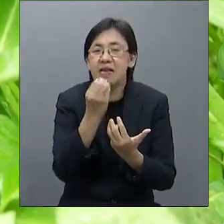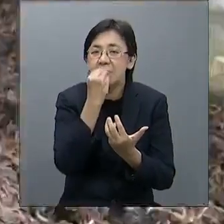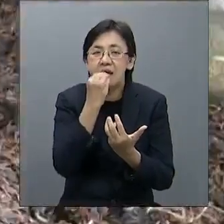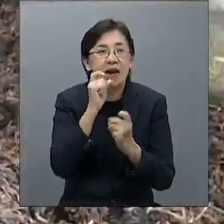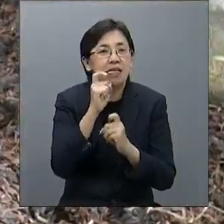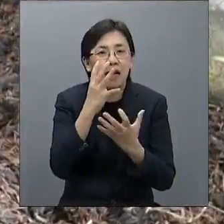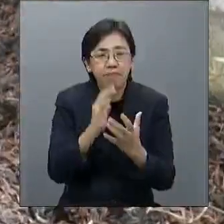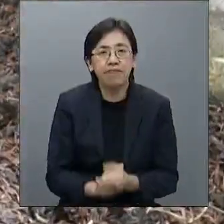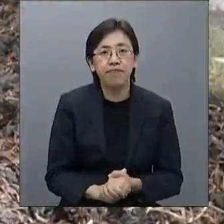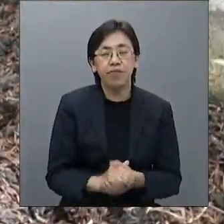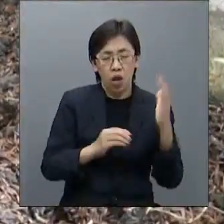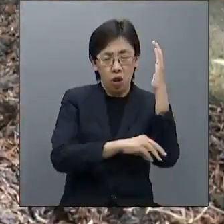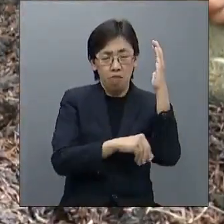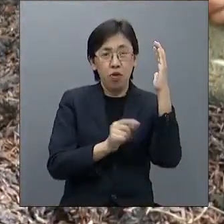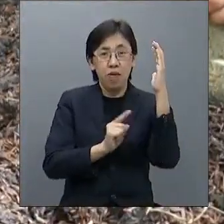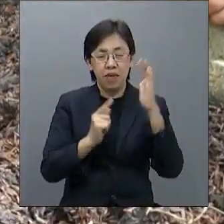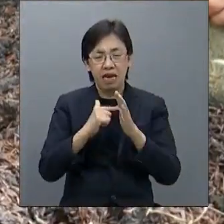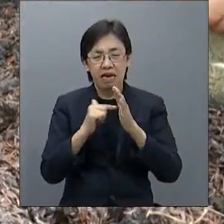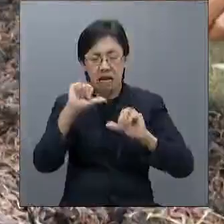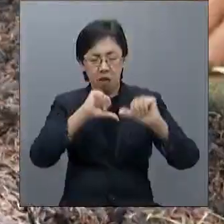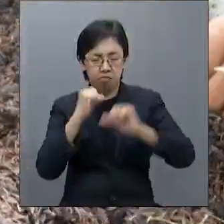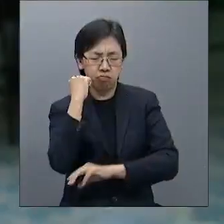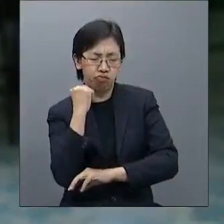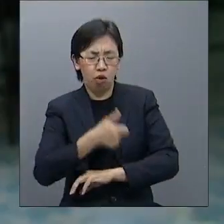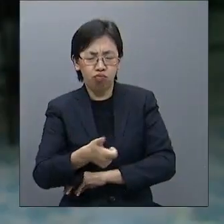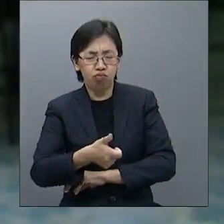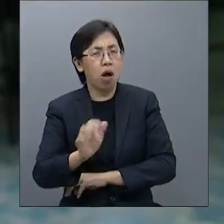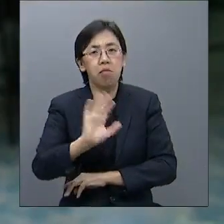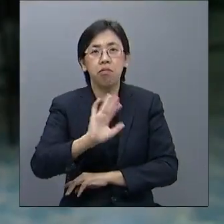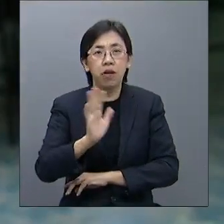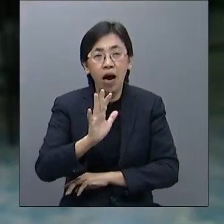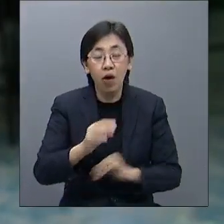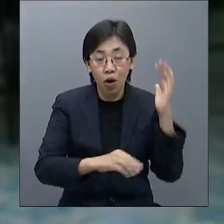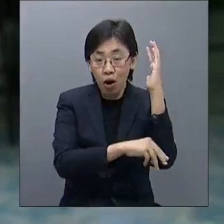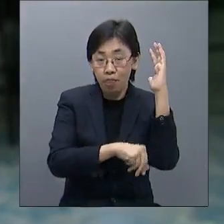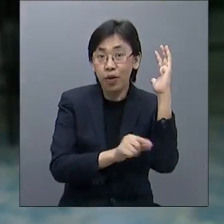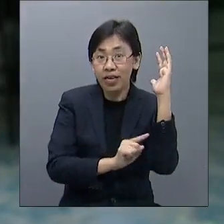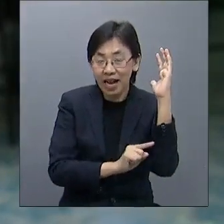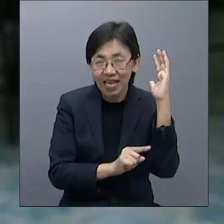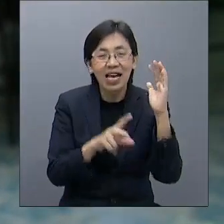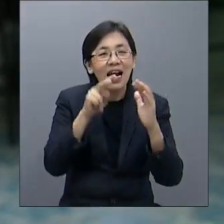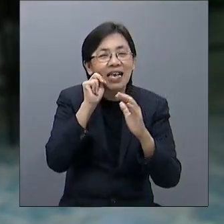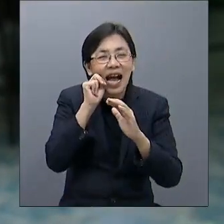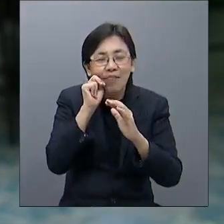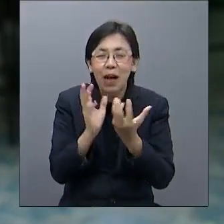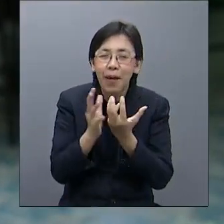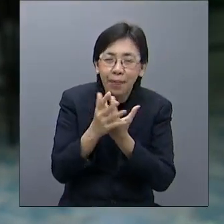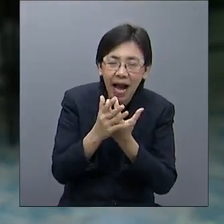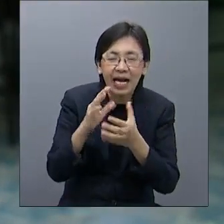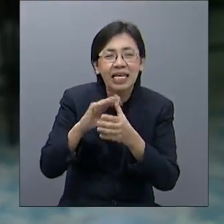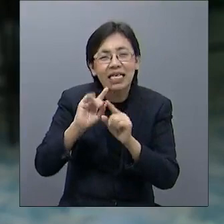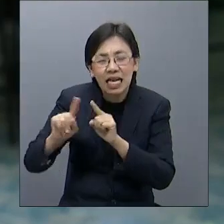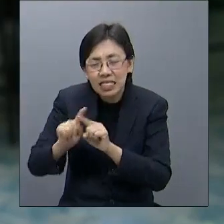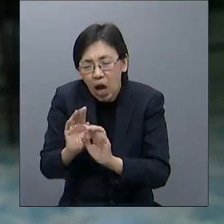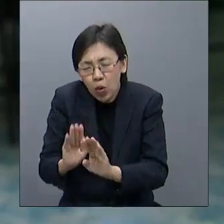ล้วก็ปุ๋ยเราก็จะไม่ใช้ปุ๋ยที่มีสารเคมีนะครับก็จะเป็นปุ๋ยที่เราได้มาจากน้ำหมักชีวภาพนะครับแล้วก็ส่วน